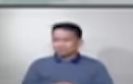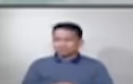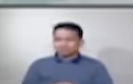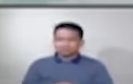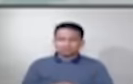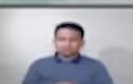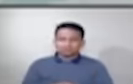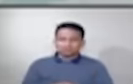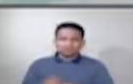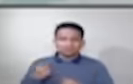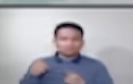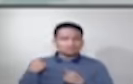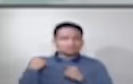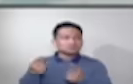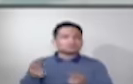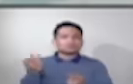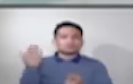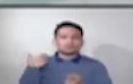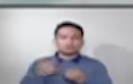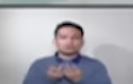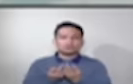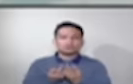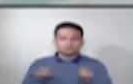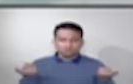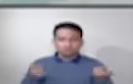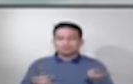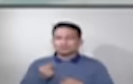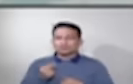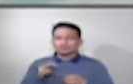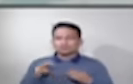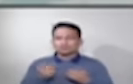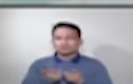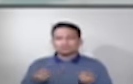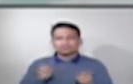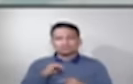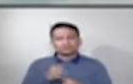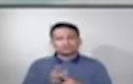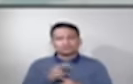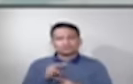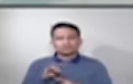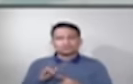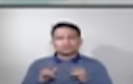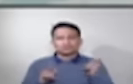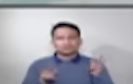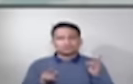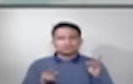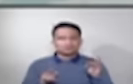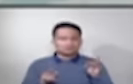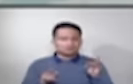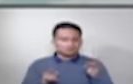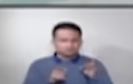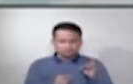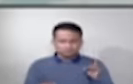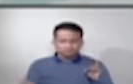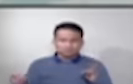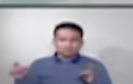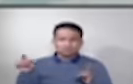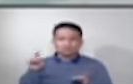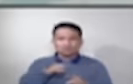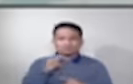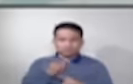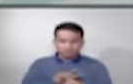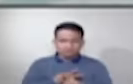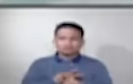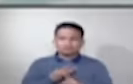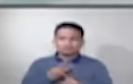Opo. Since ano po yun, nung naghiwalay po kami. Kailan po kayo naghiwalay? January 2018 po yun. Tapos after